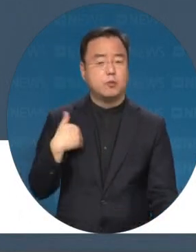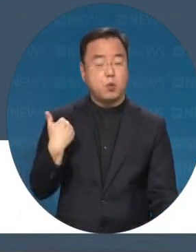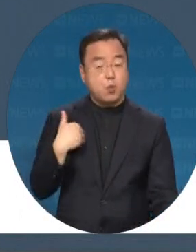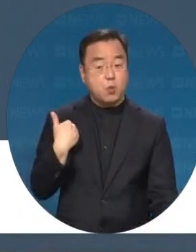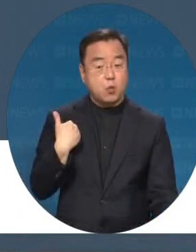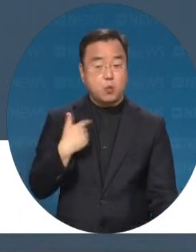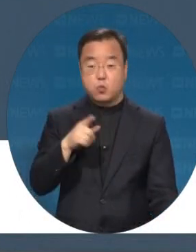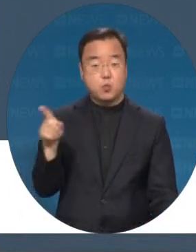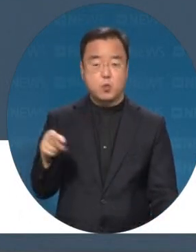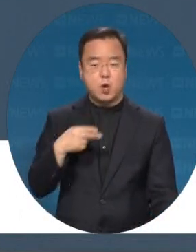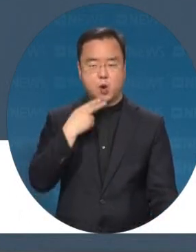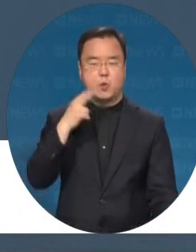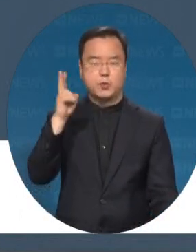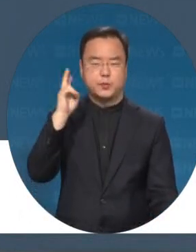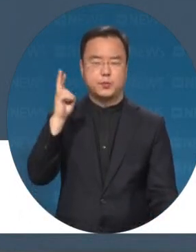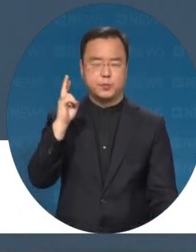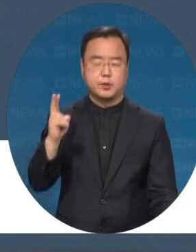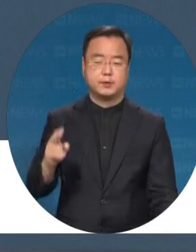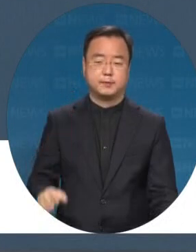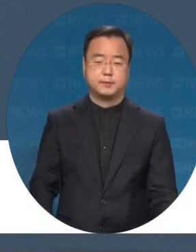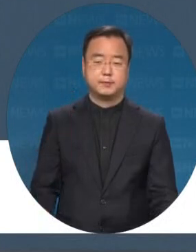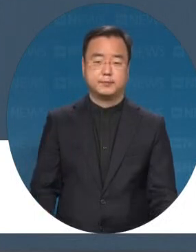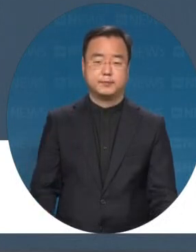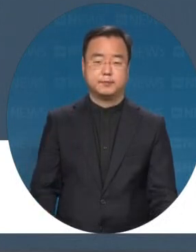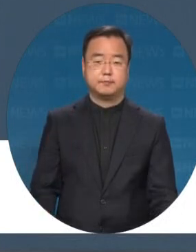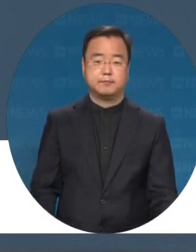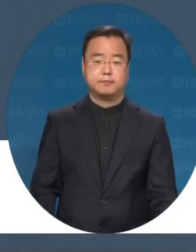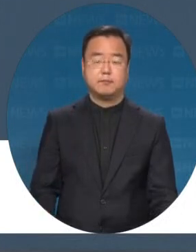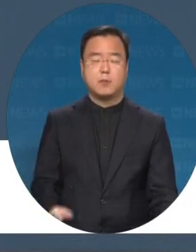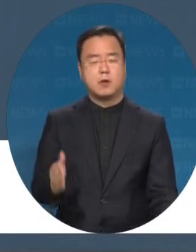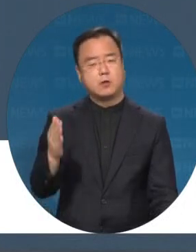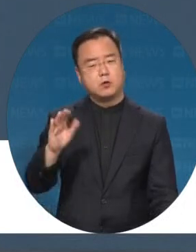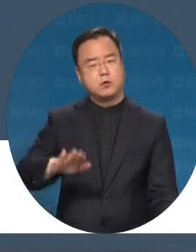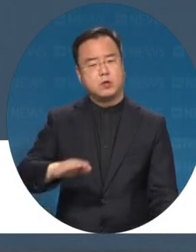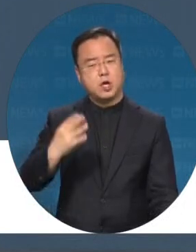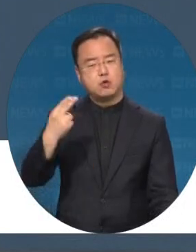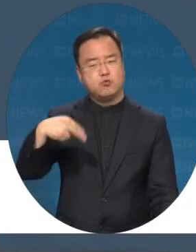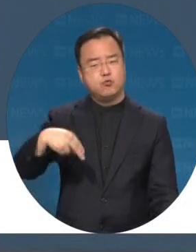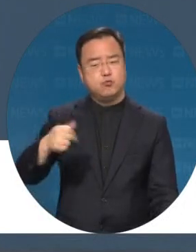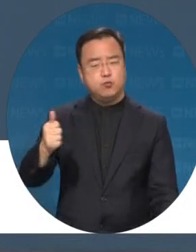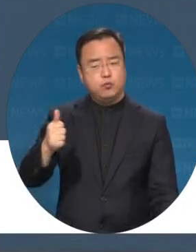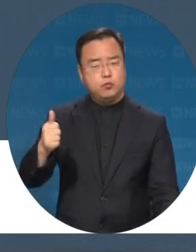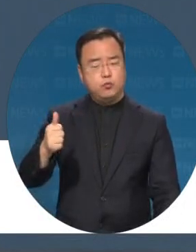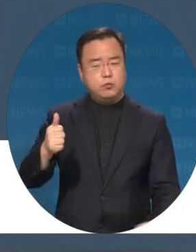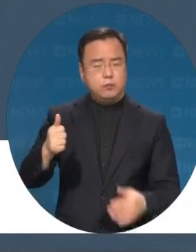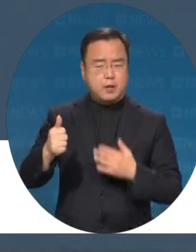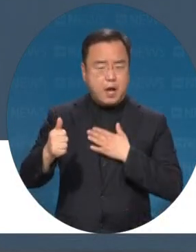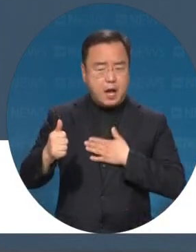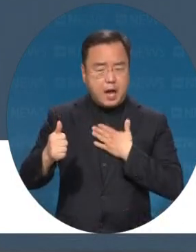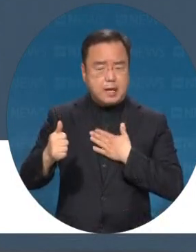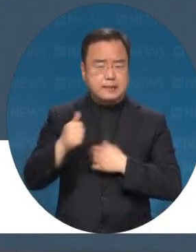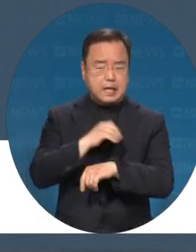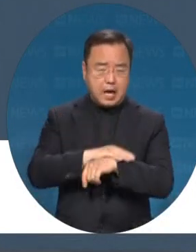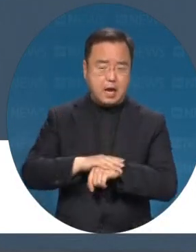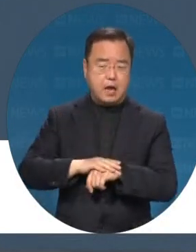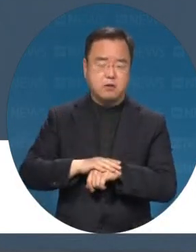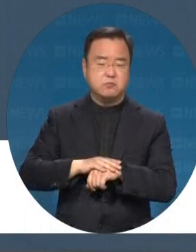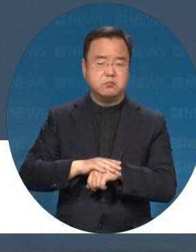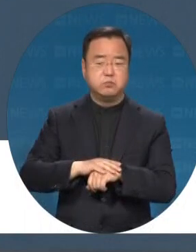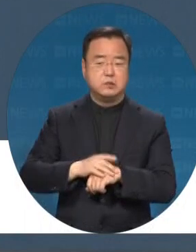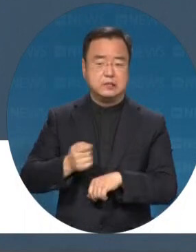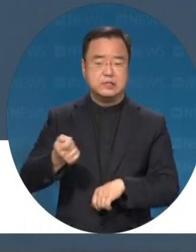아마 거의 없을 겁니다 반면에 그렇다고 해서 유성령을 잘 아는 사람도 드물다고 생각을 합니다